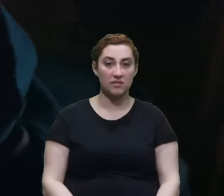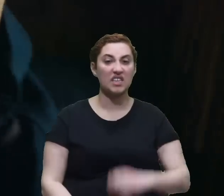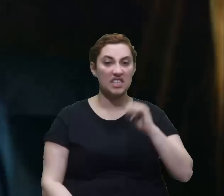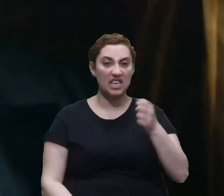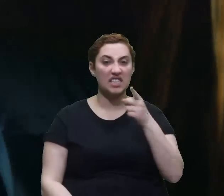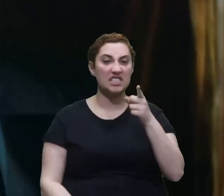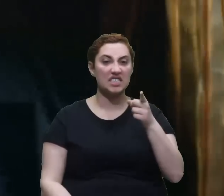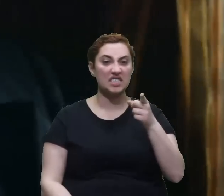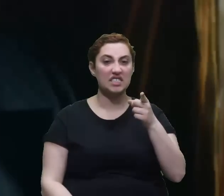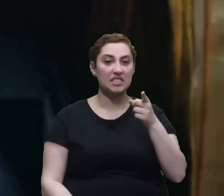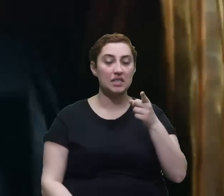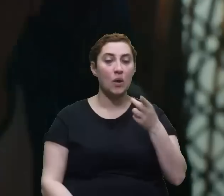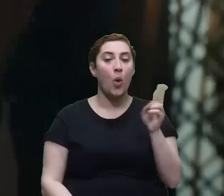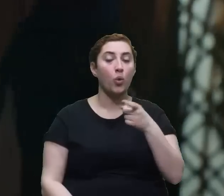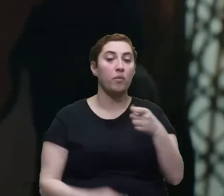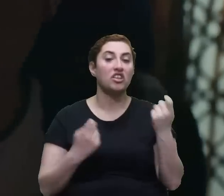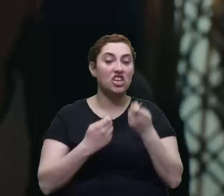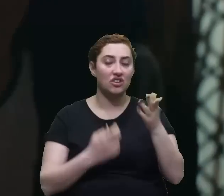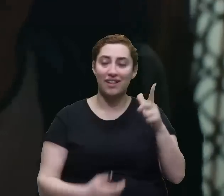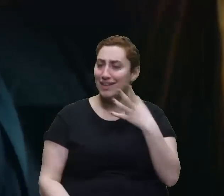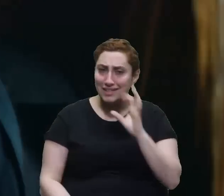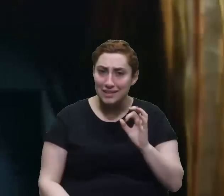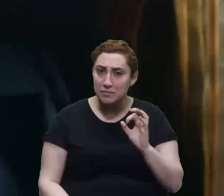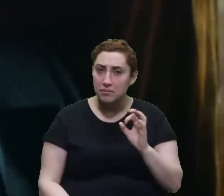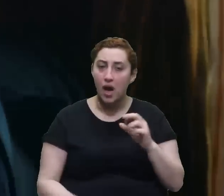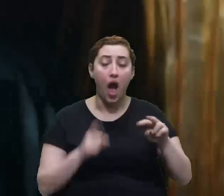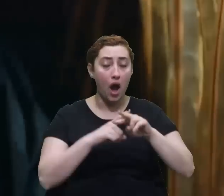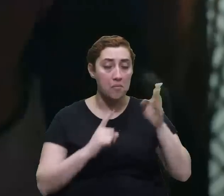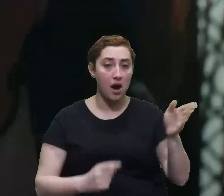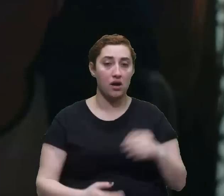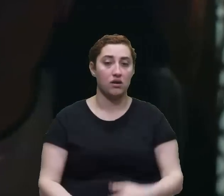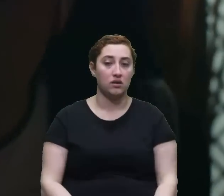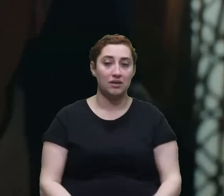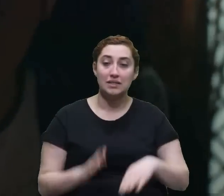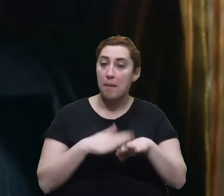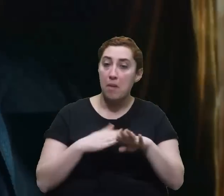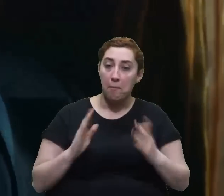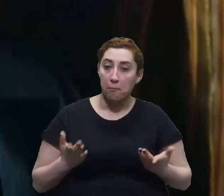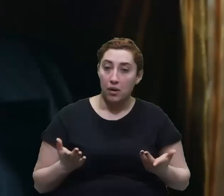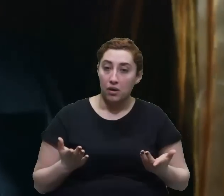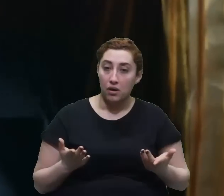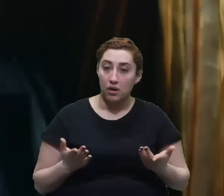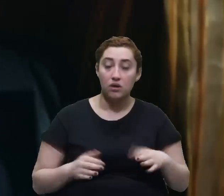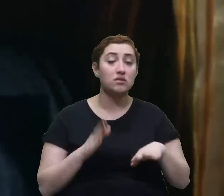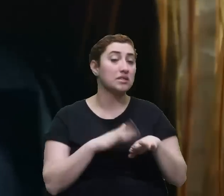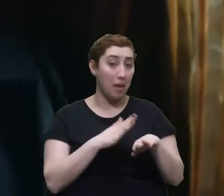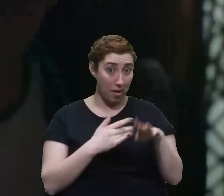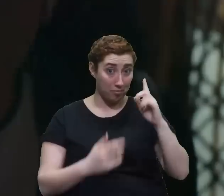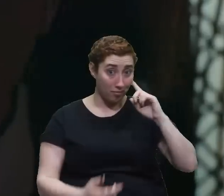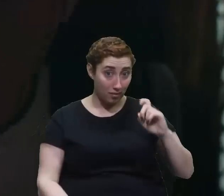Yarın sana saldıracaklar Leyla. Kim? Akbar. Sebep? Sebep